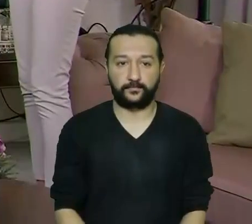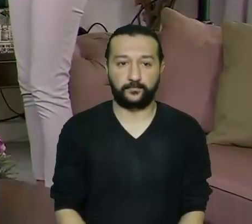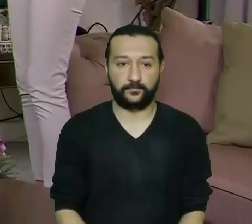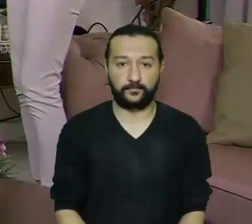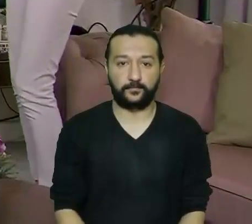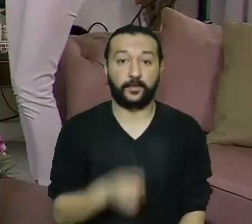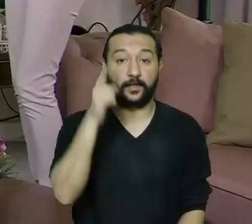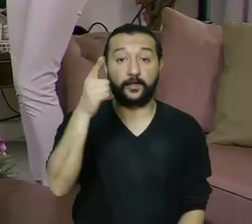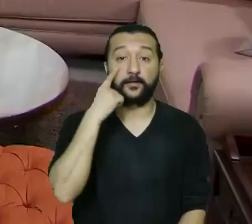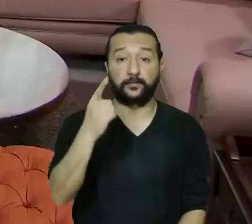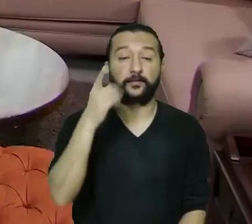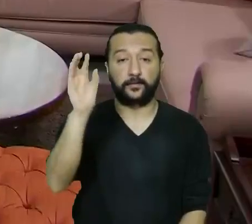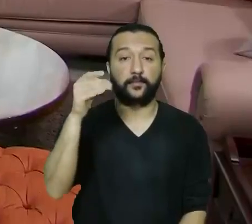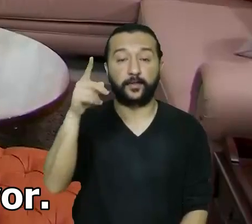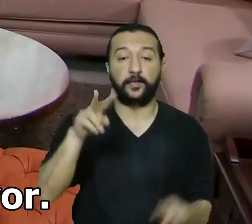söylüyorsun.